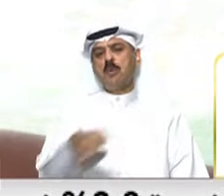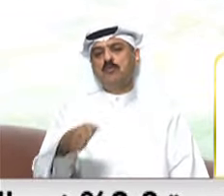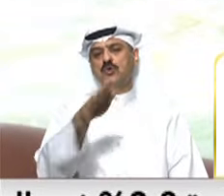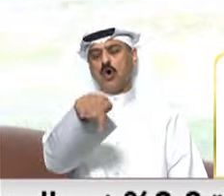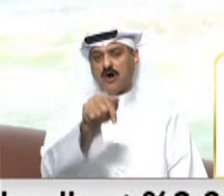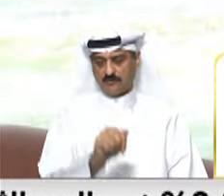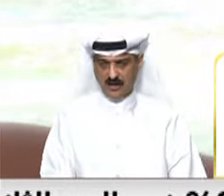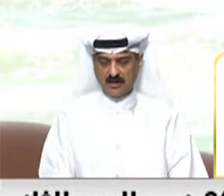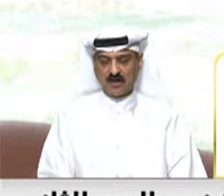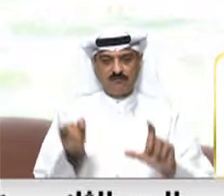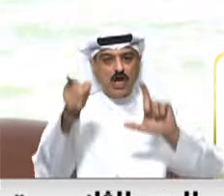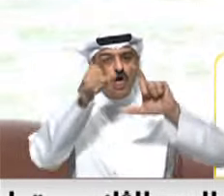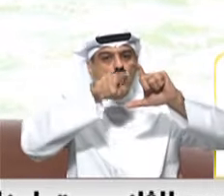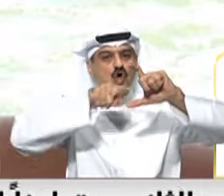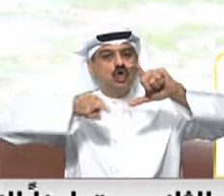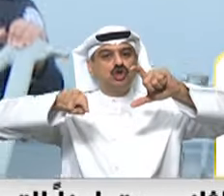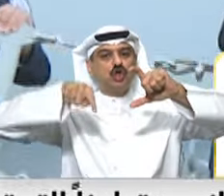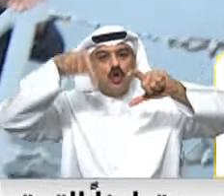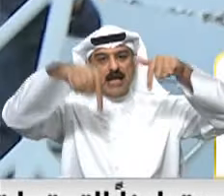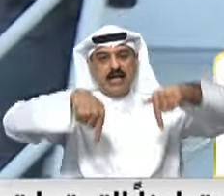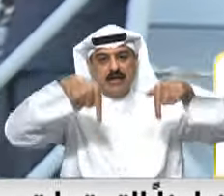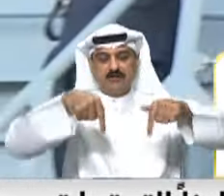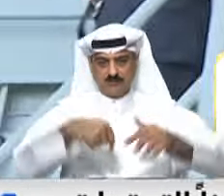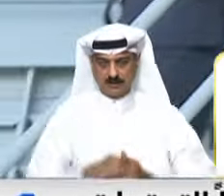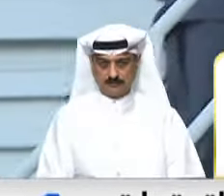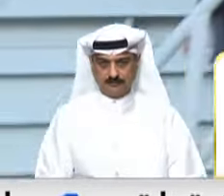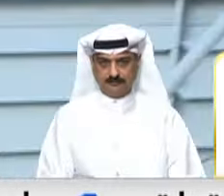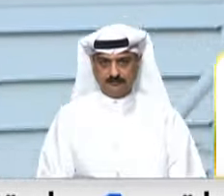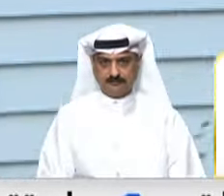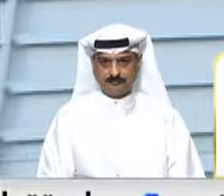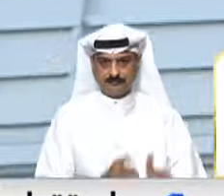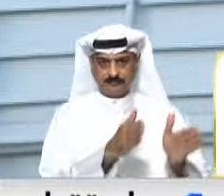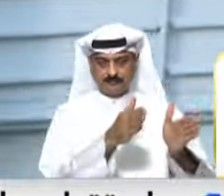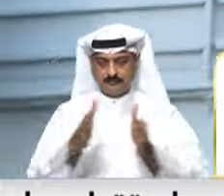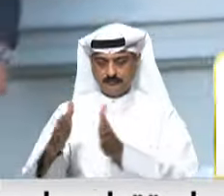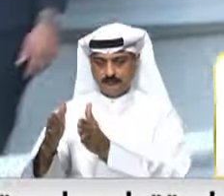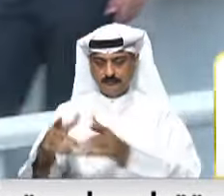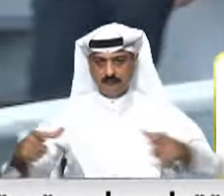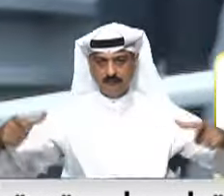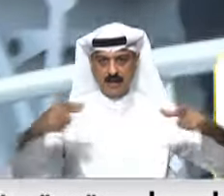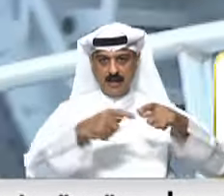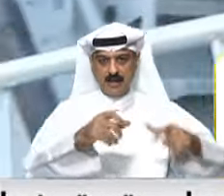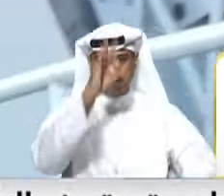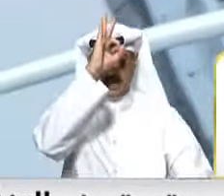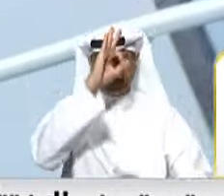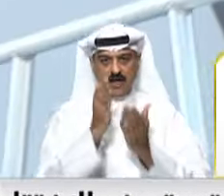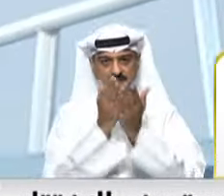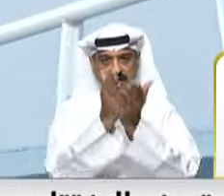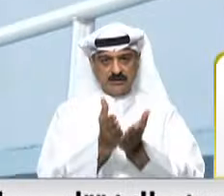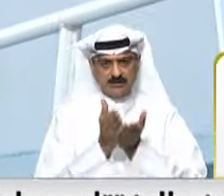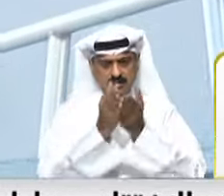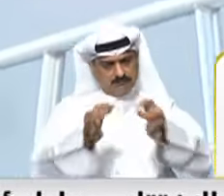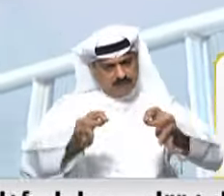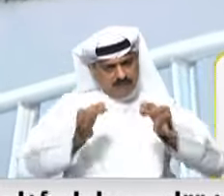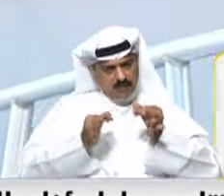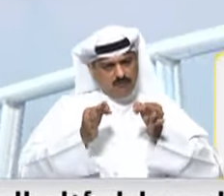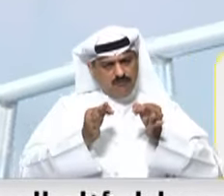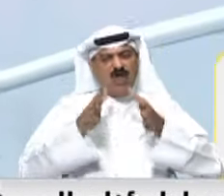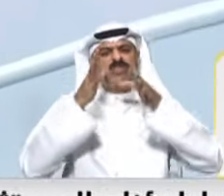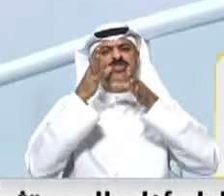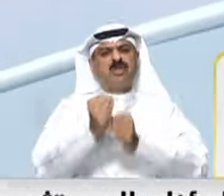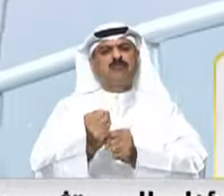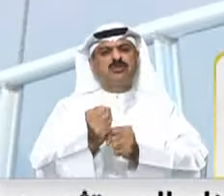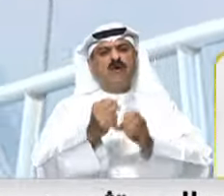الحيشان خصيصا أو الجون بشكل عام. هذا وتشدد الإدارة العامة لخفر السواحل على التقيد بالضوابط